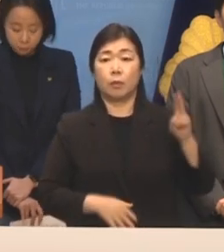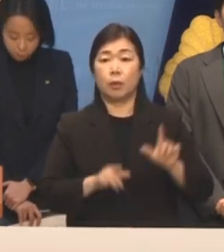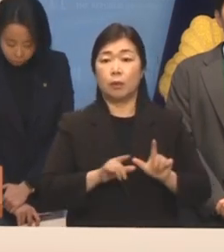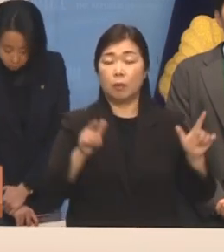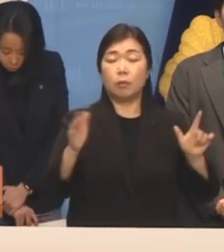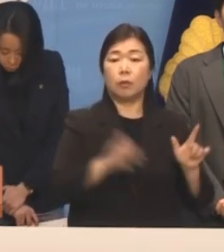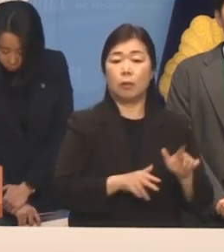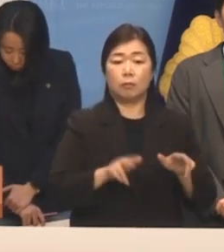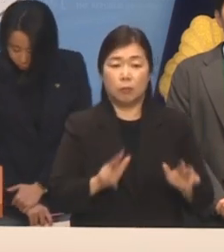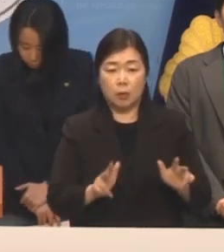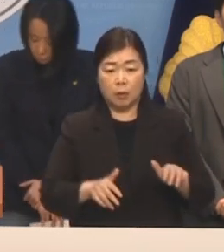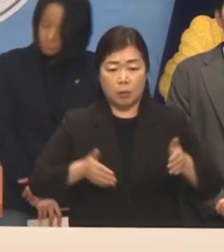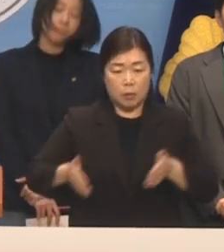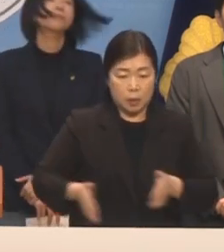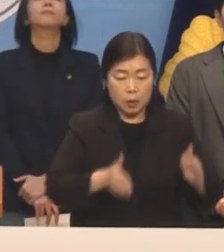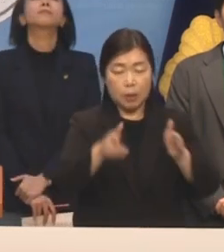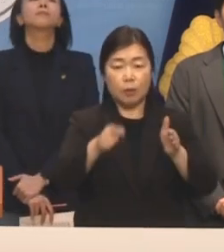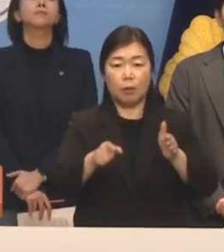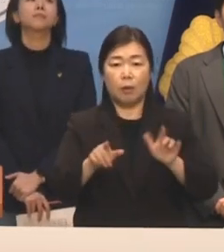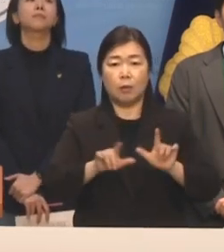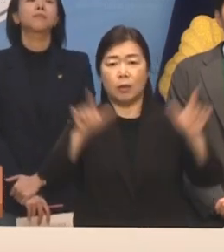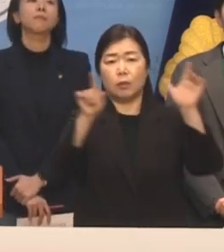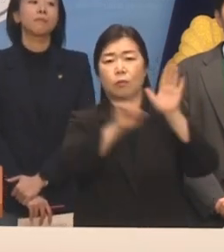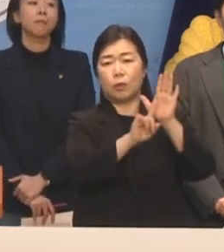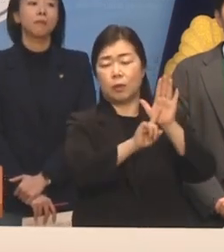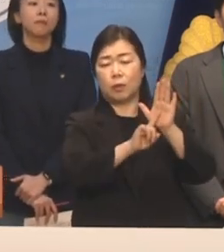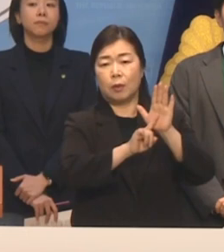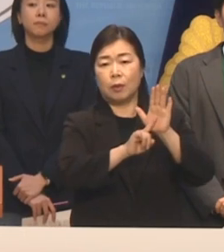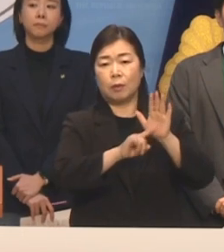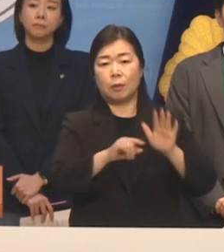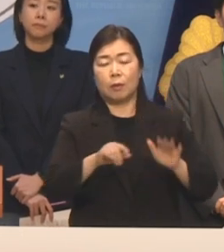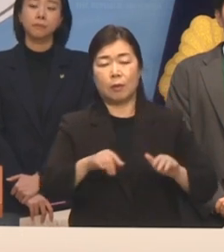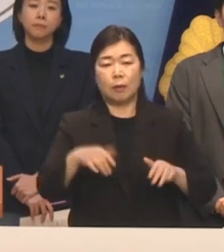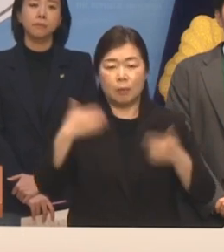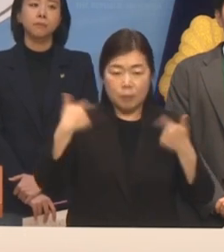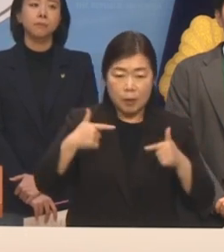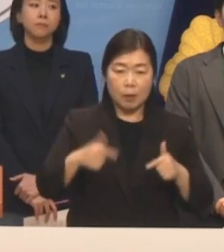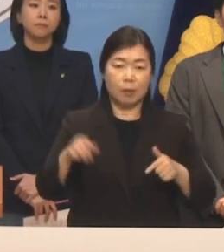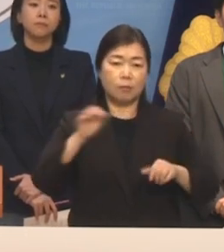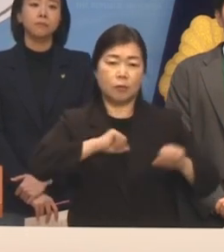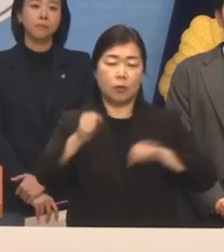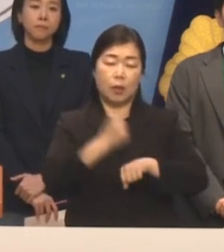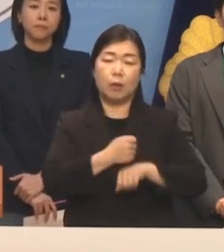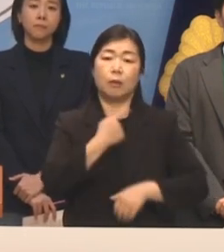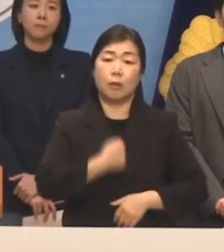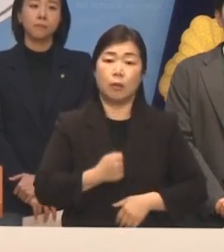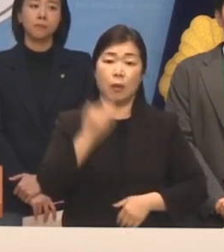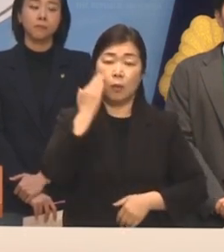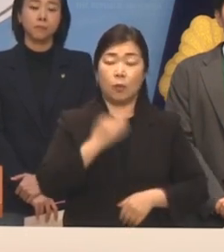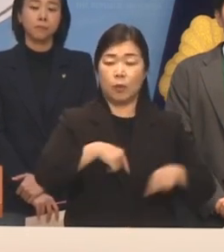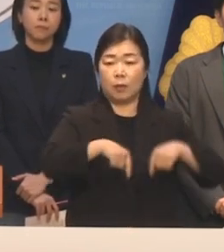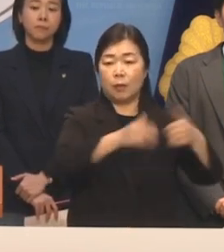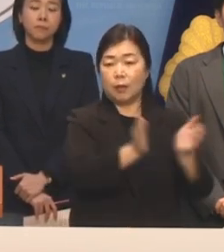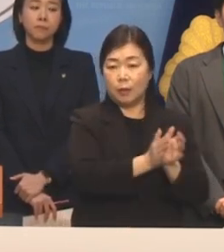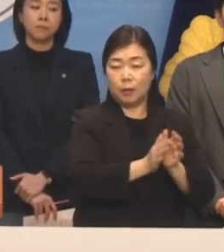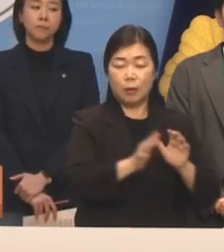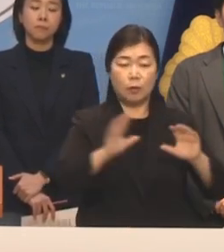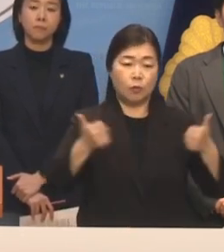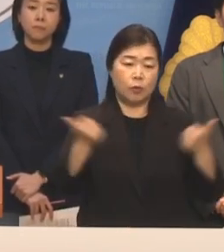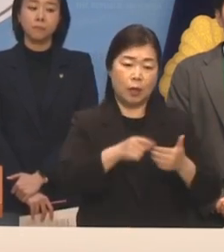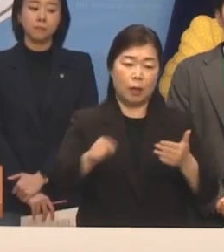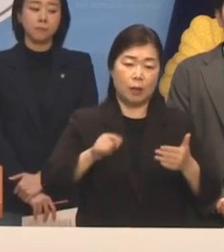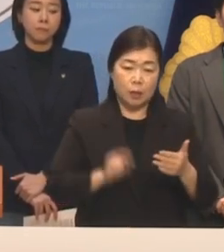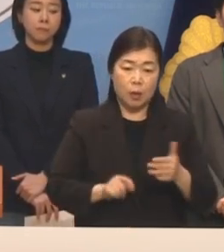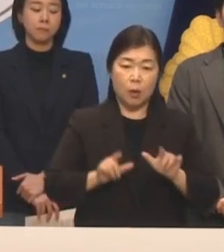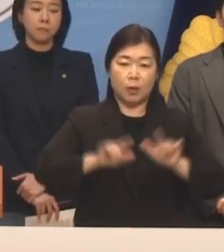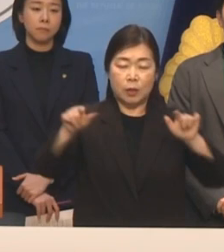2012년부터 현장과 거리에서 기후위기 대응을 전면적으로 앞세워 정치해온 녹색당이 국회 안에서 기후정치